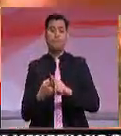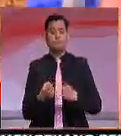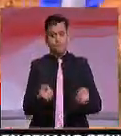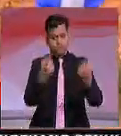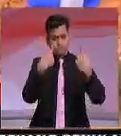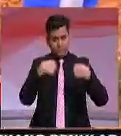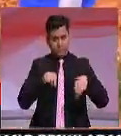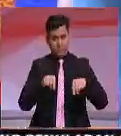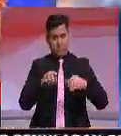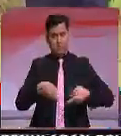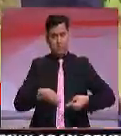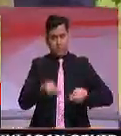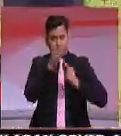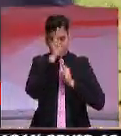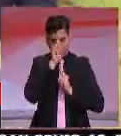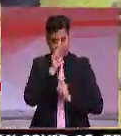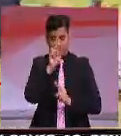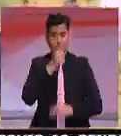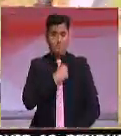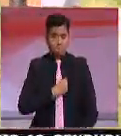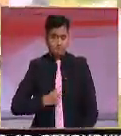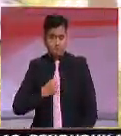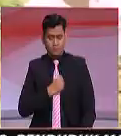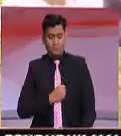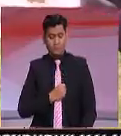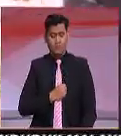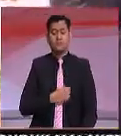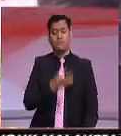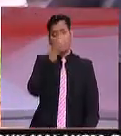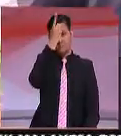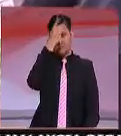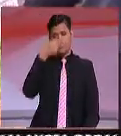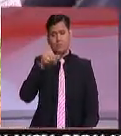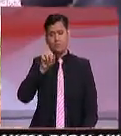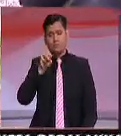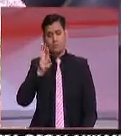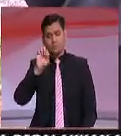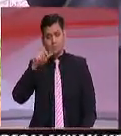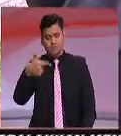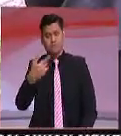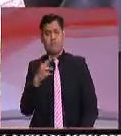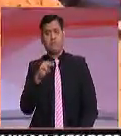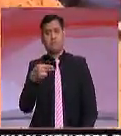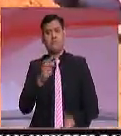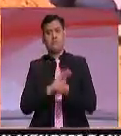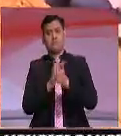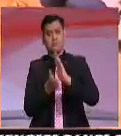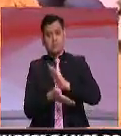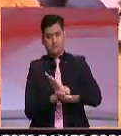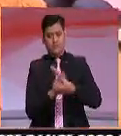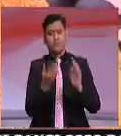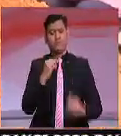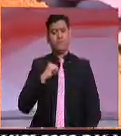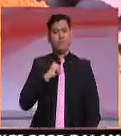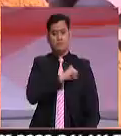penghormatan terakhir satu Asmaul Husna menyandang kerusi parlimen great sejak 2004 selain Aduh untuk menggoreng Slamet